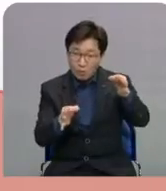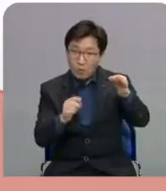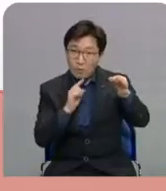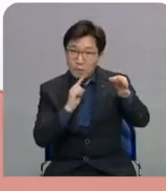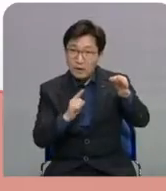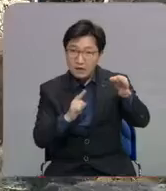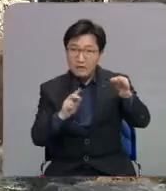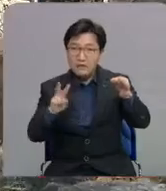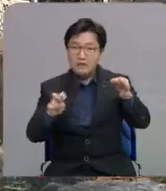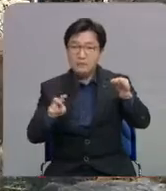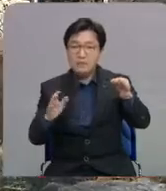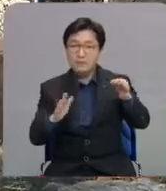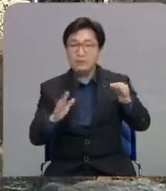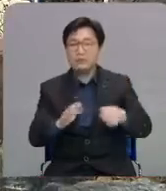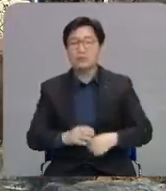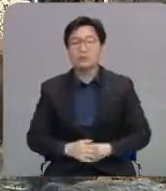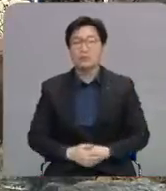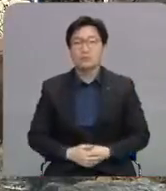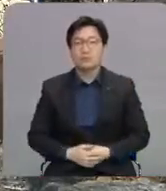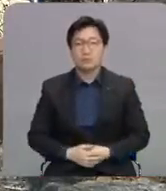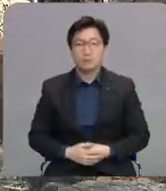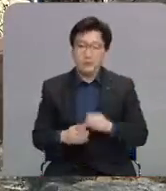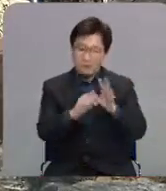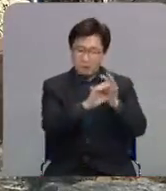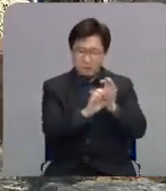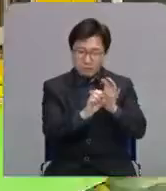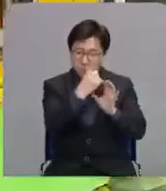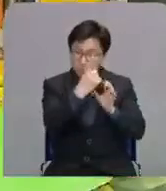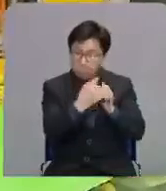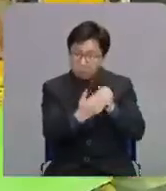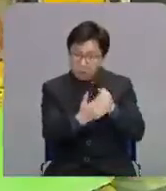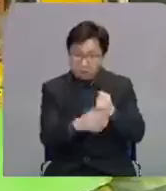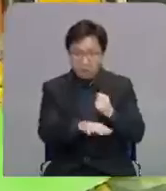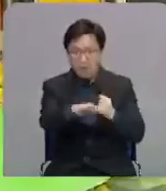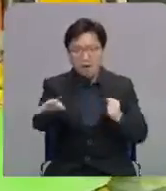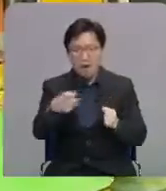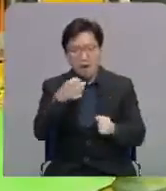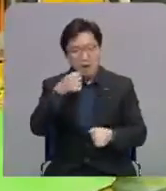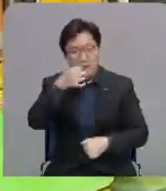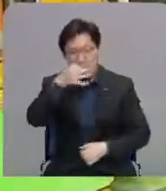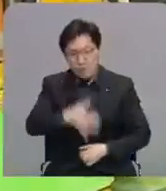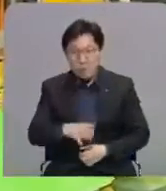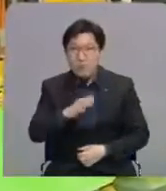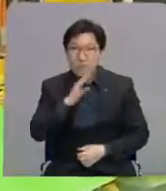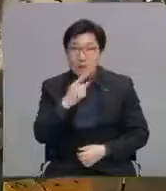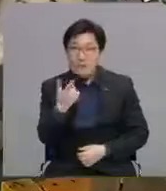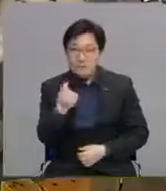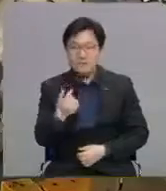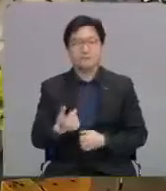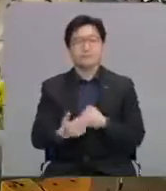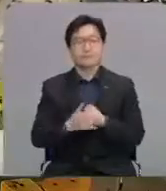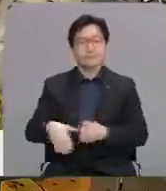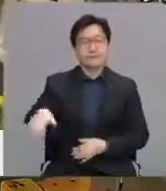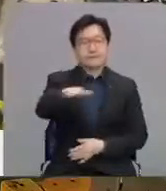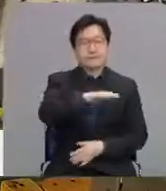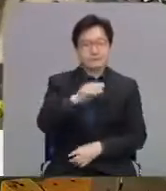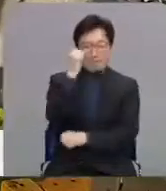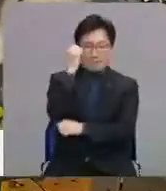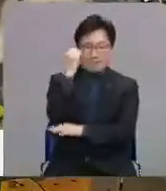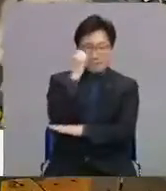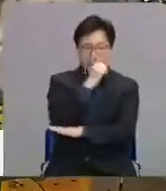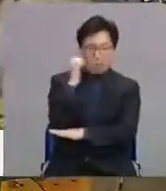감소했습니다 코르 말구요 바로 그 어느 때보다 힘든 고비를 맞고 있는 화해 농가들을 산업의 기반마저